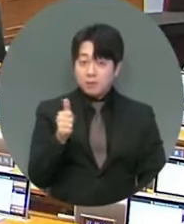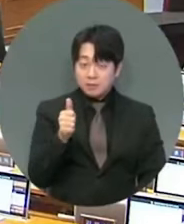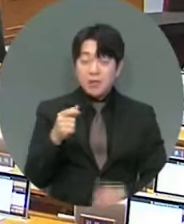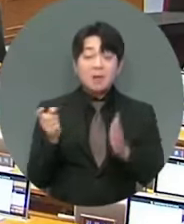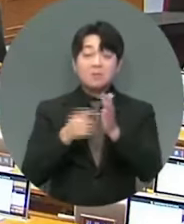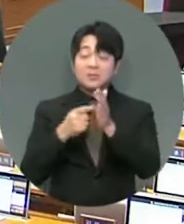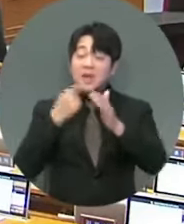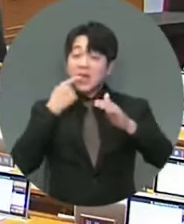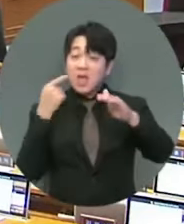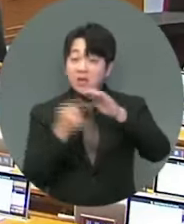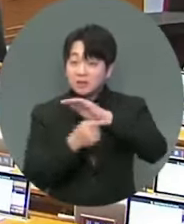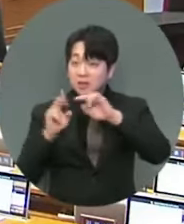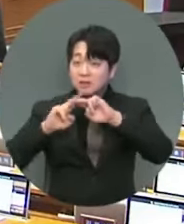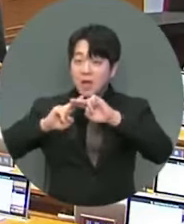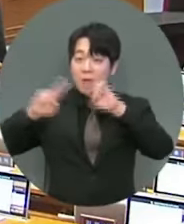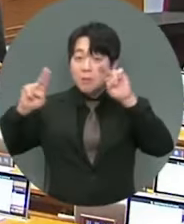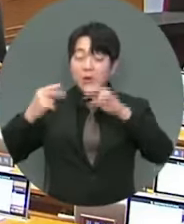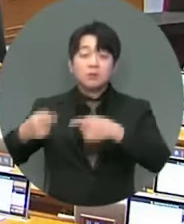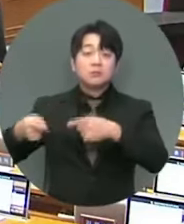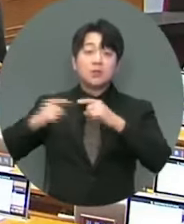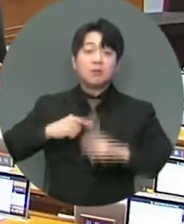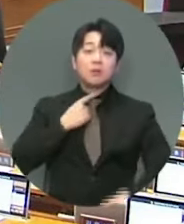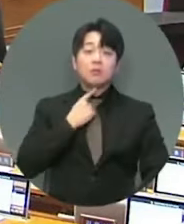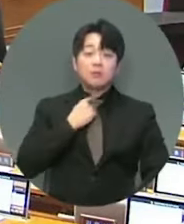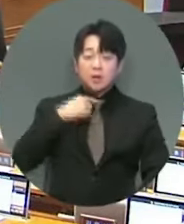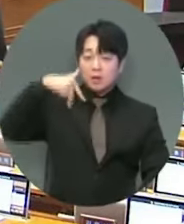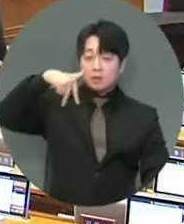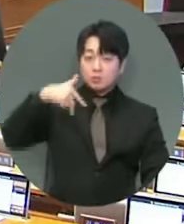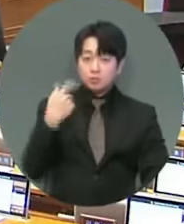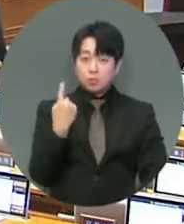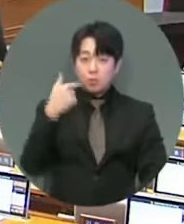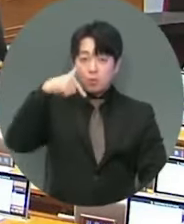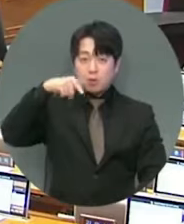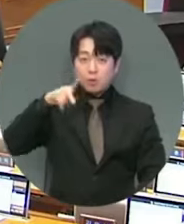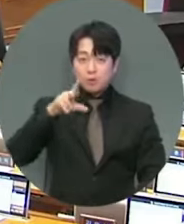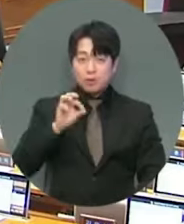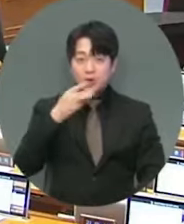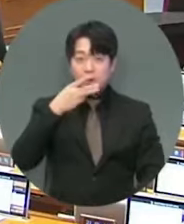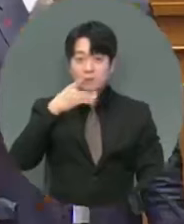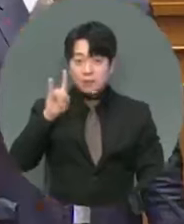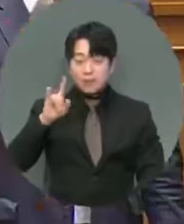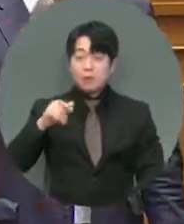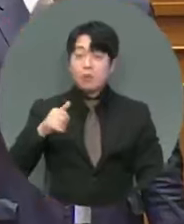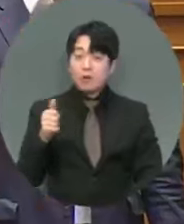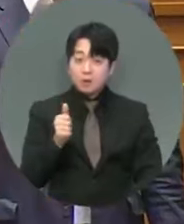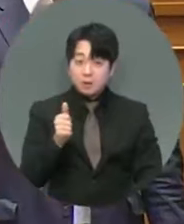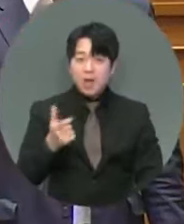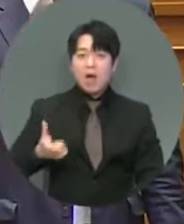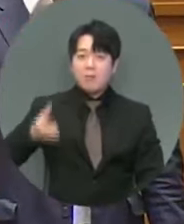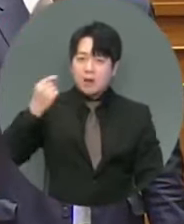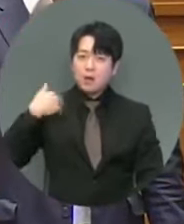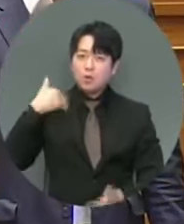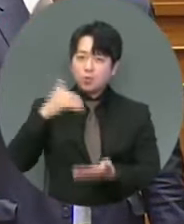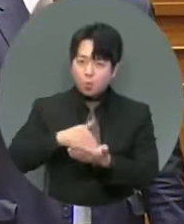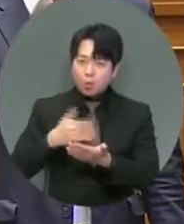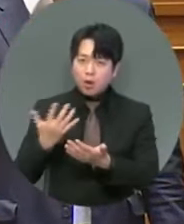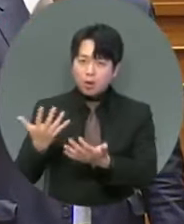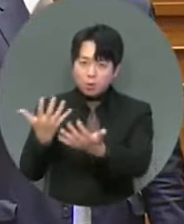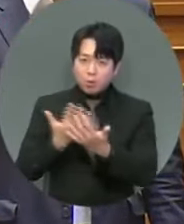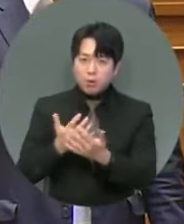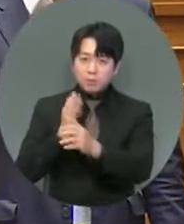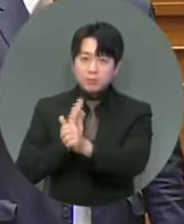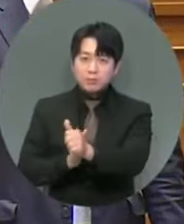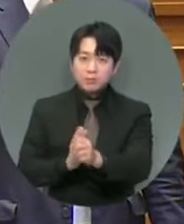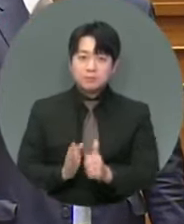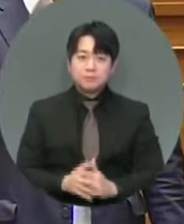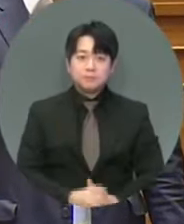비상계엄 해제 요구 결의안에 참석한 조경태 의원, 어서 돌아오십시오.